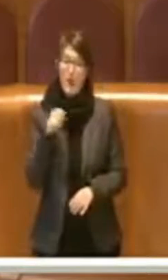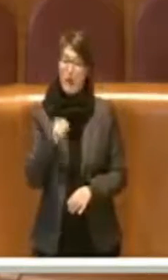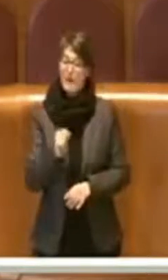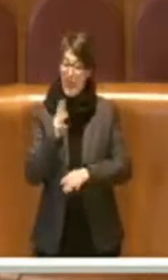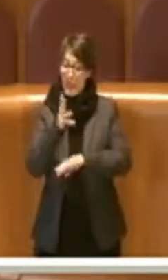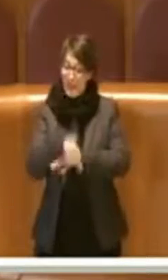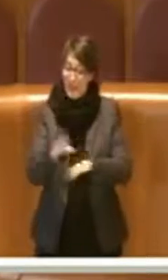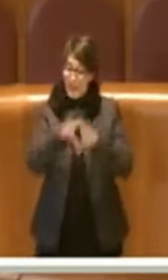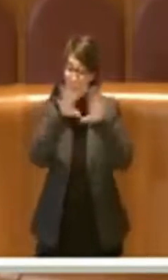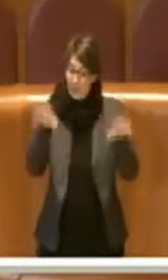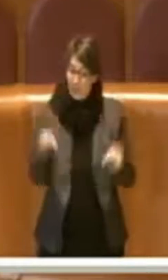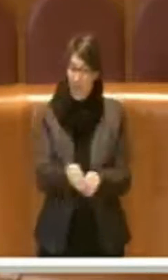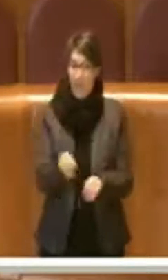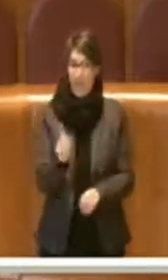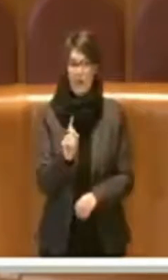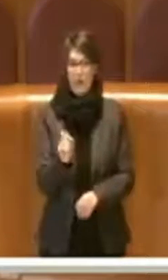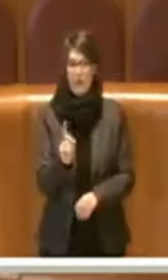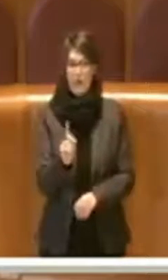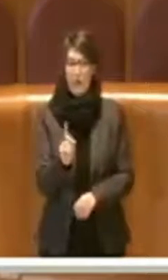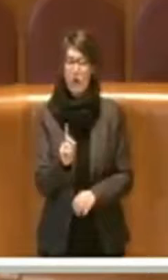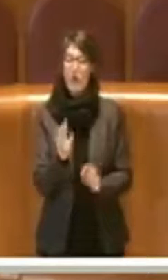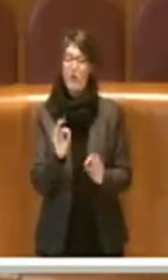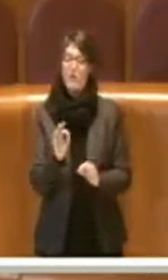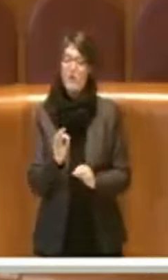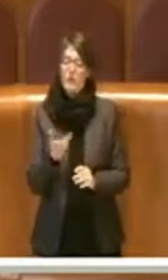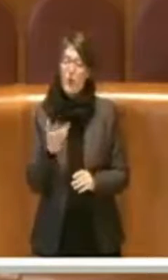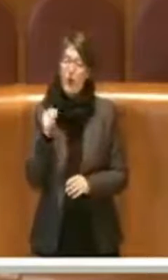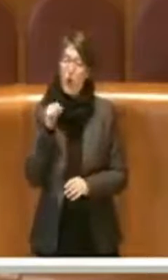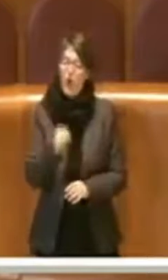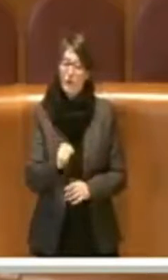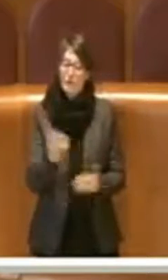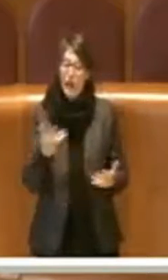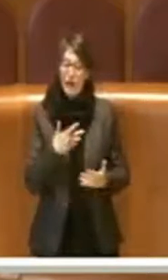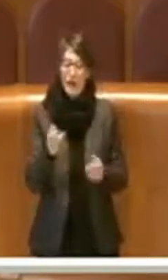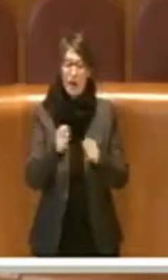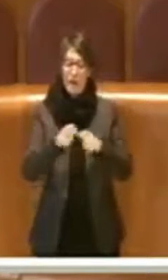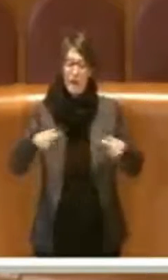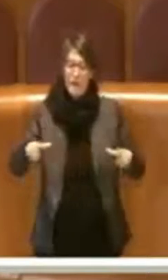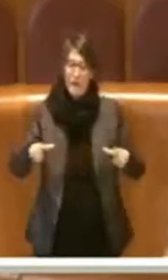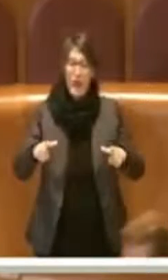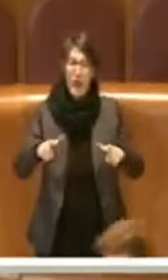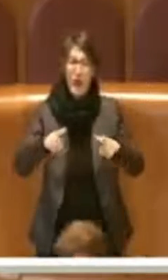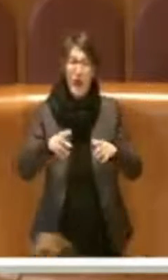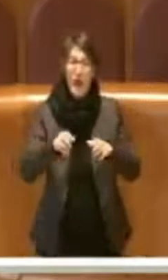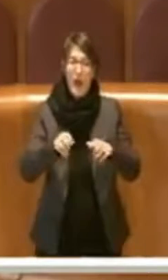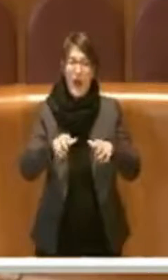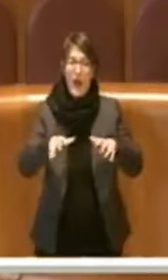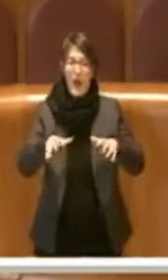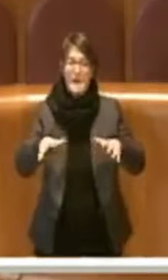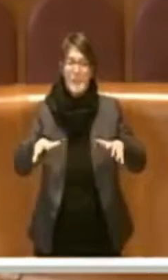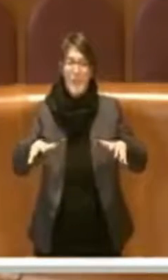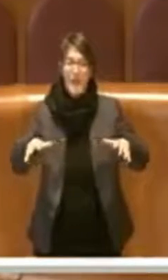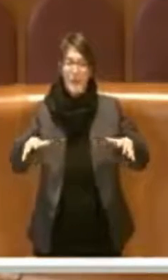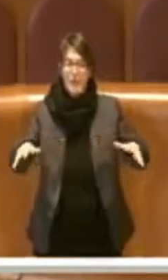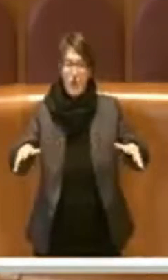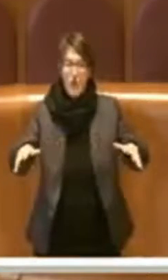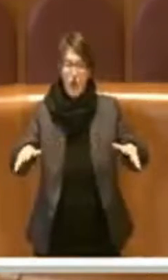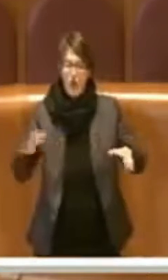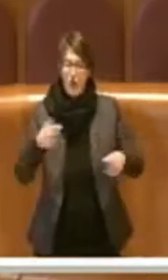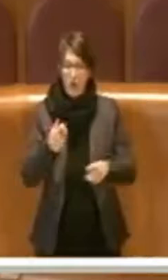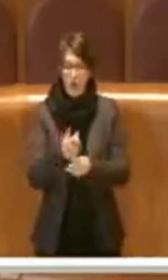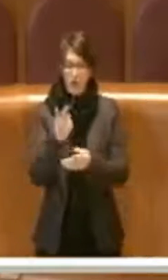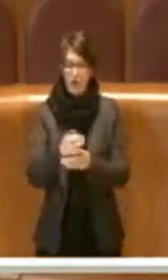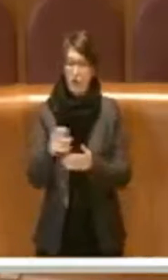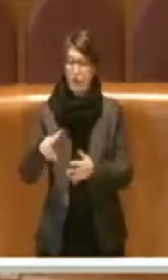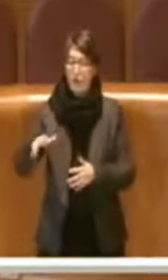sé, diciamo contrari all'espansione di una città che ha visto soprattutto nelle periferie